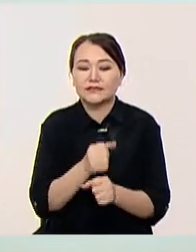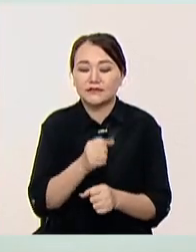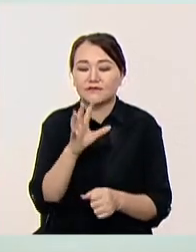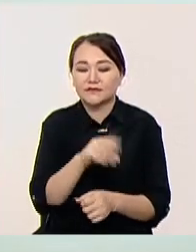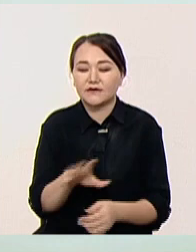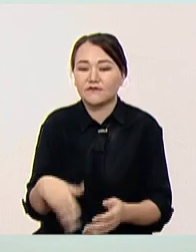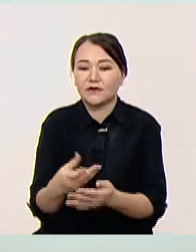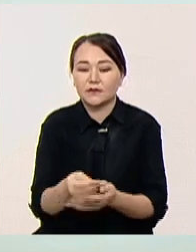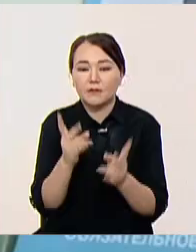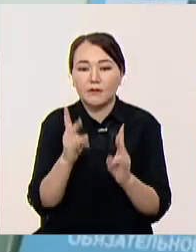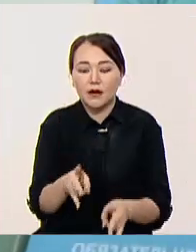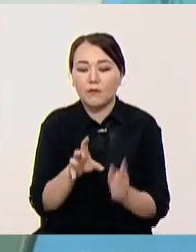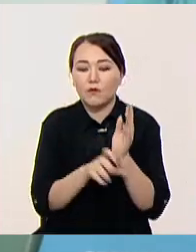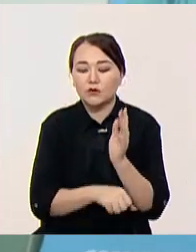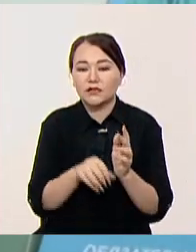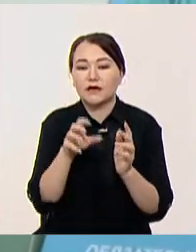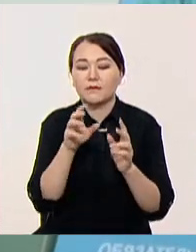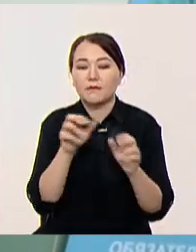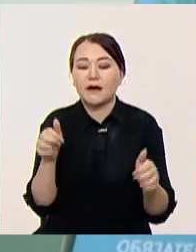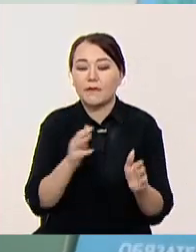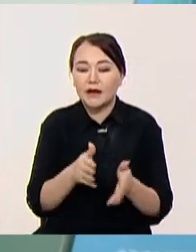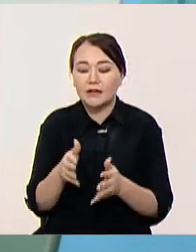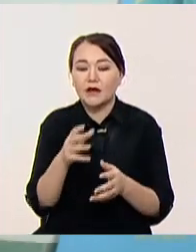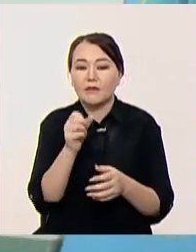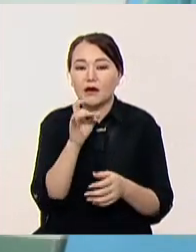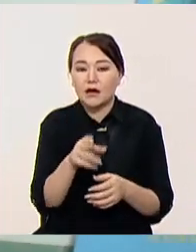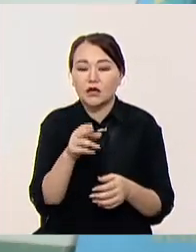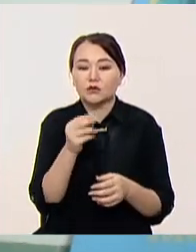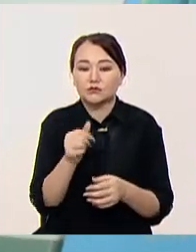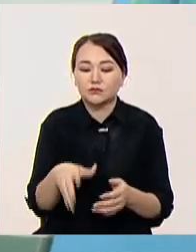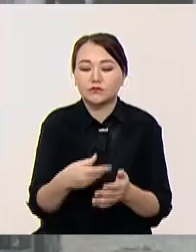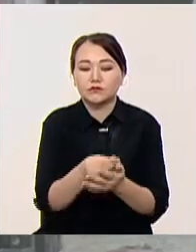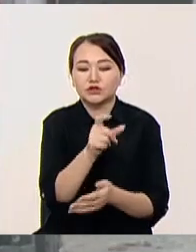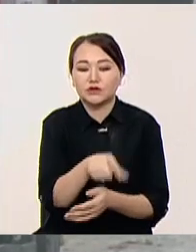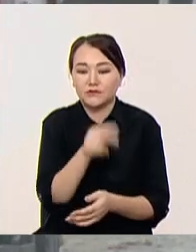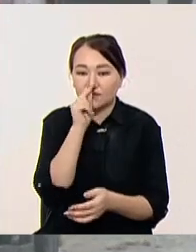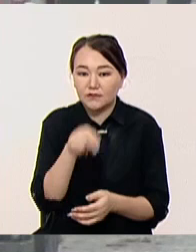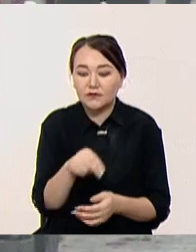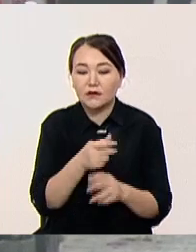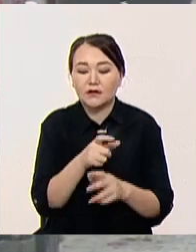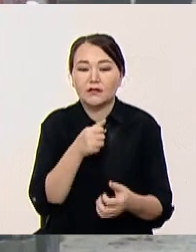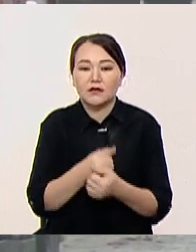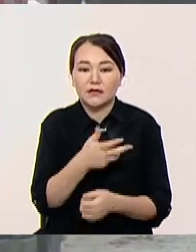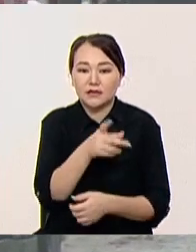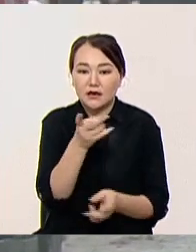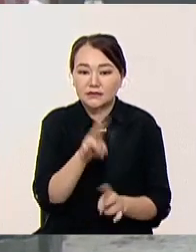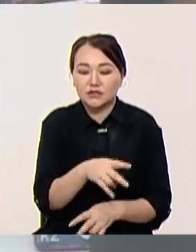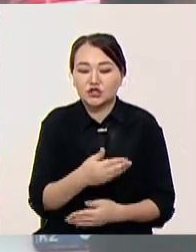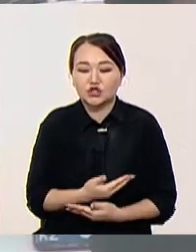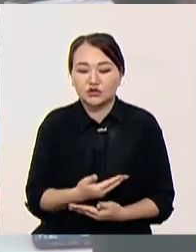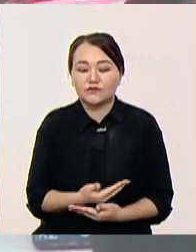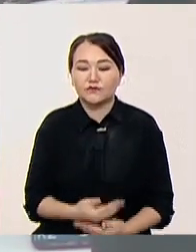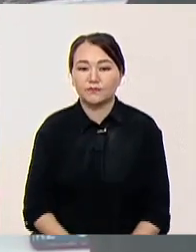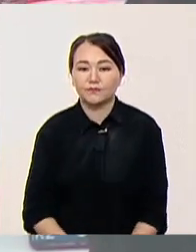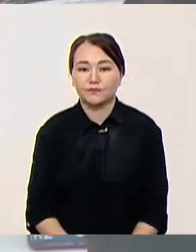выплаты потерпевшим. После в регрессном порядке автопарк будет предъявлять сумму ущерба водителю, виновному в ДТП, если он останется жив.